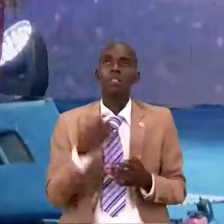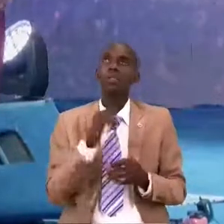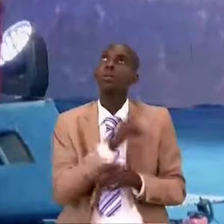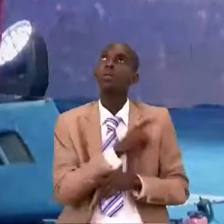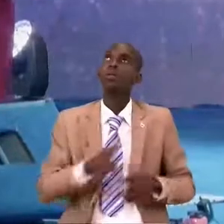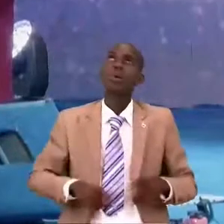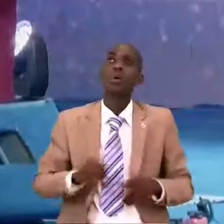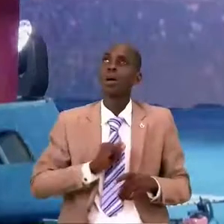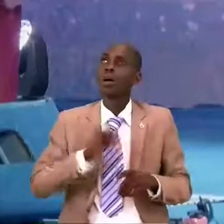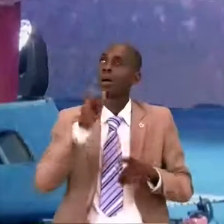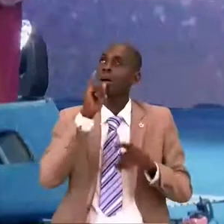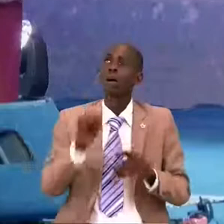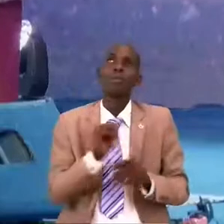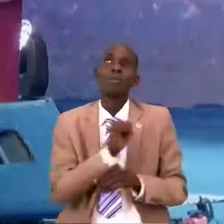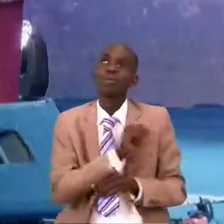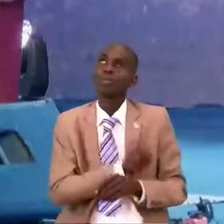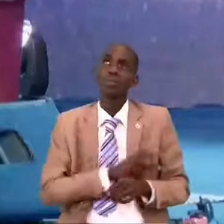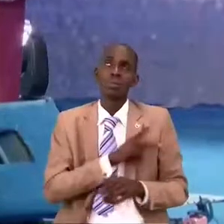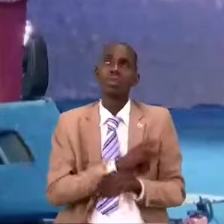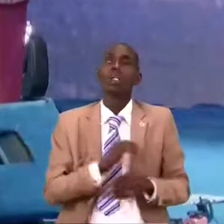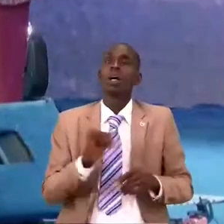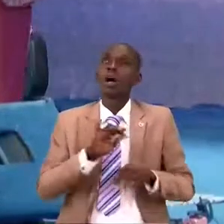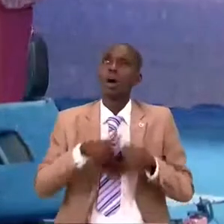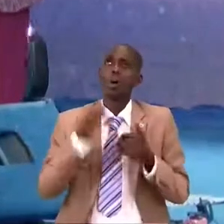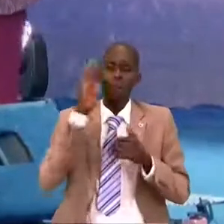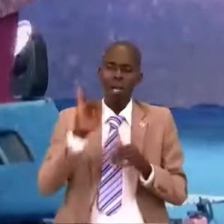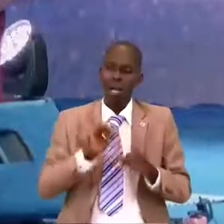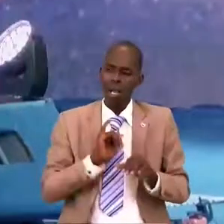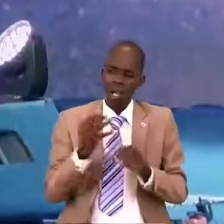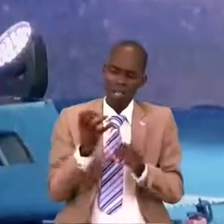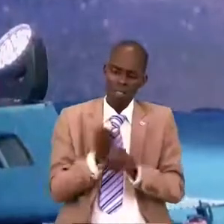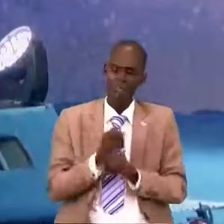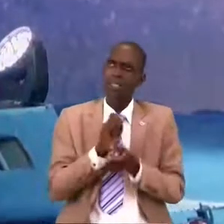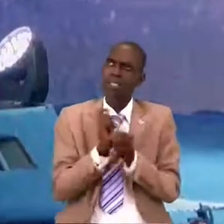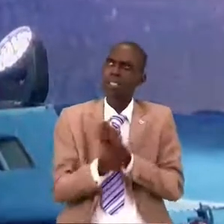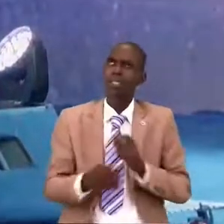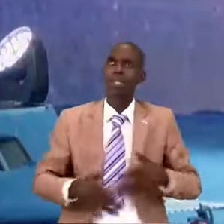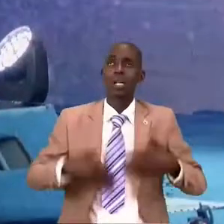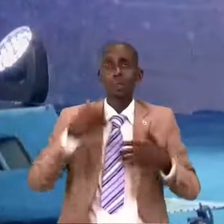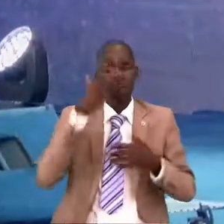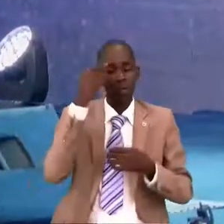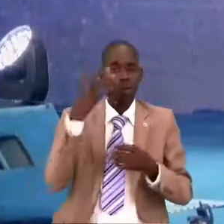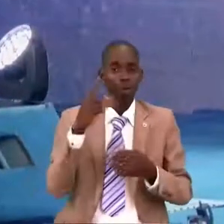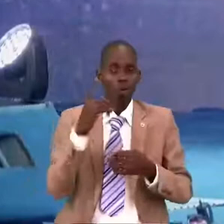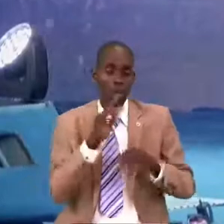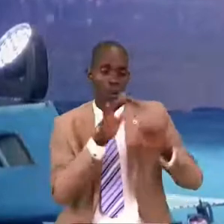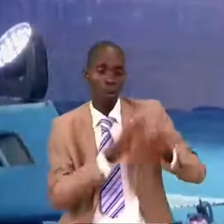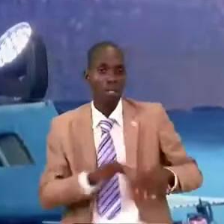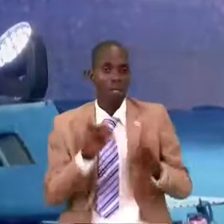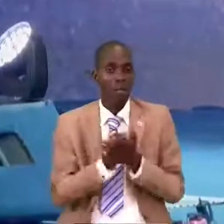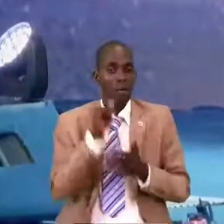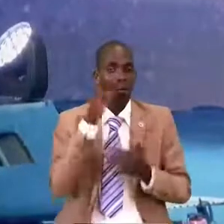de changement? Mais à cause de la miséricorde qu'elle a eue, elle peut manifester la miséricorde envers les autres. Elle